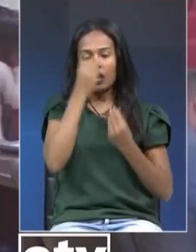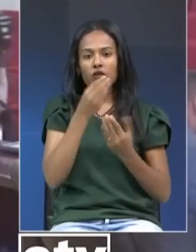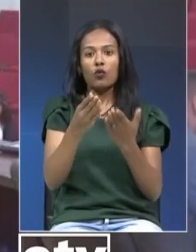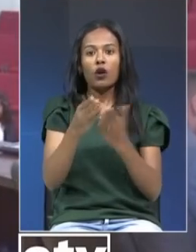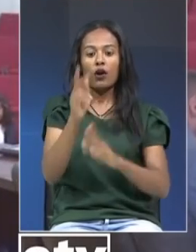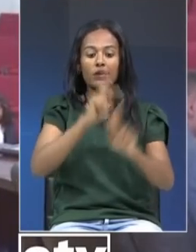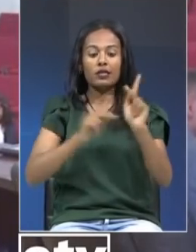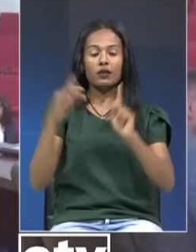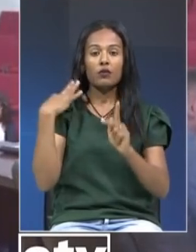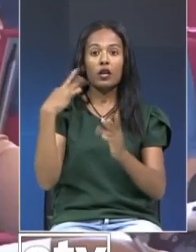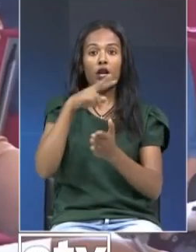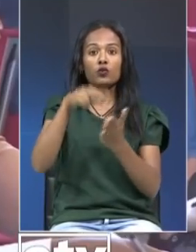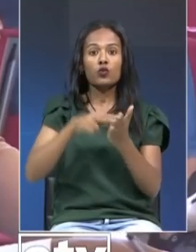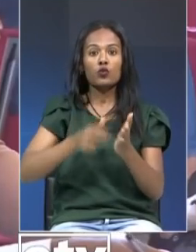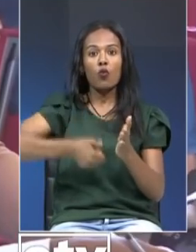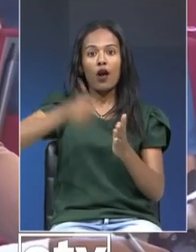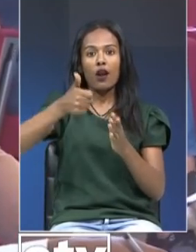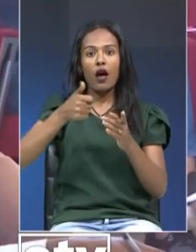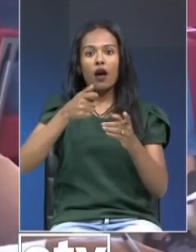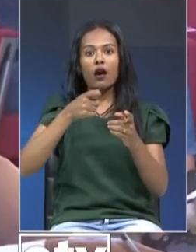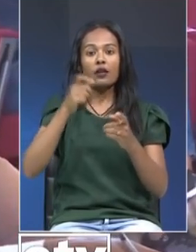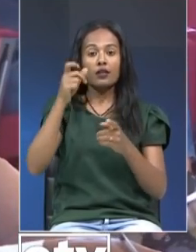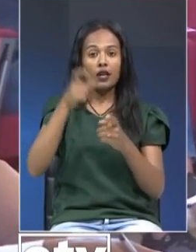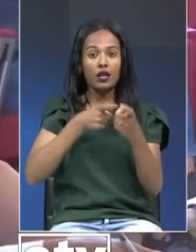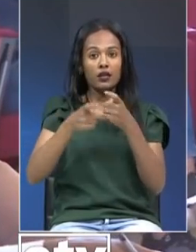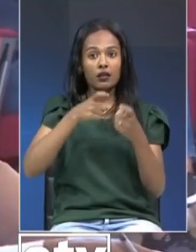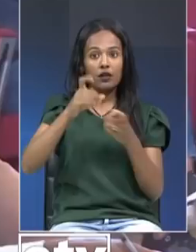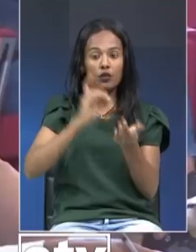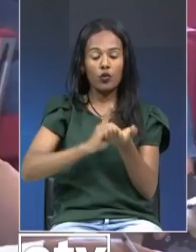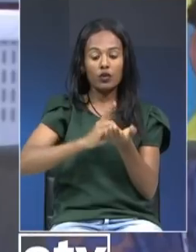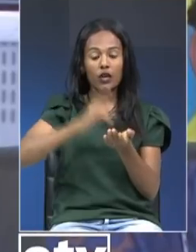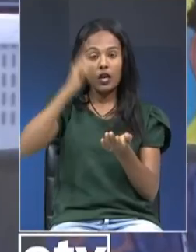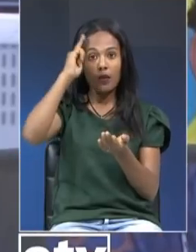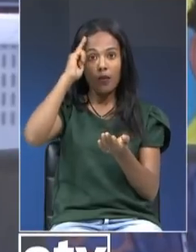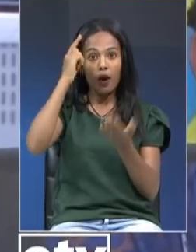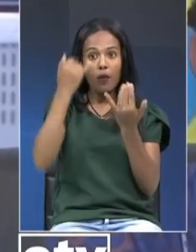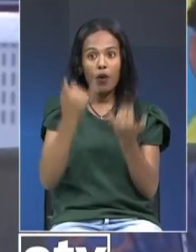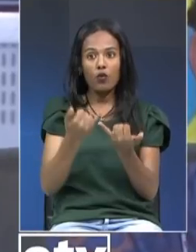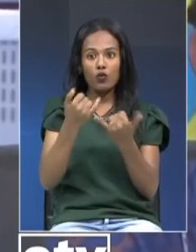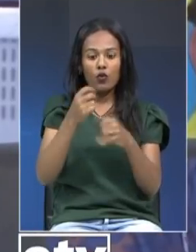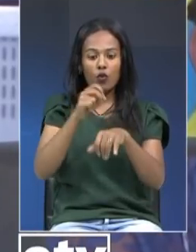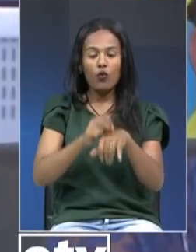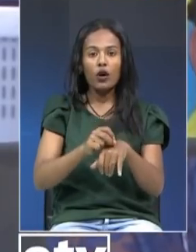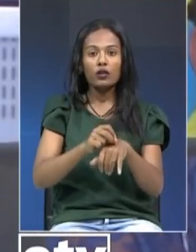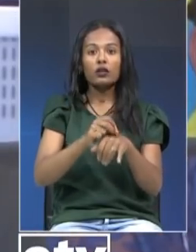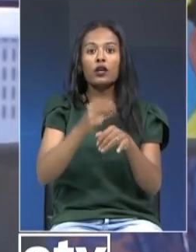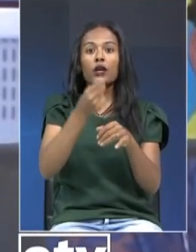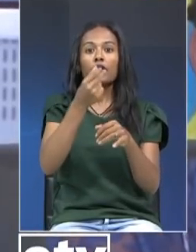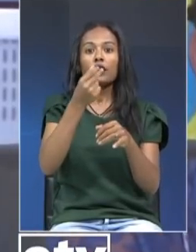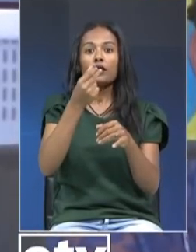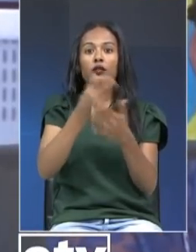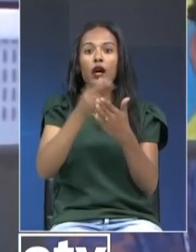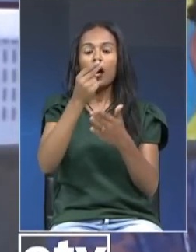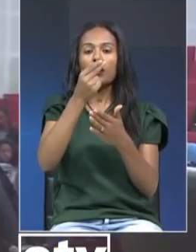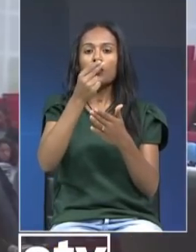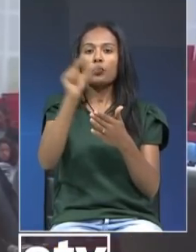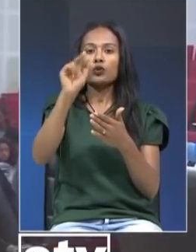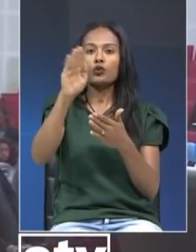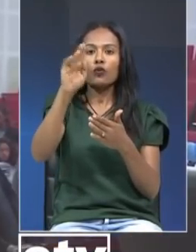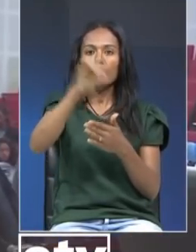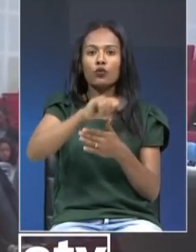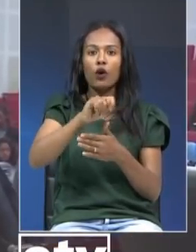ጤና ኢንስቲትዩት ዋና ዲሬክተር ዶክተር ኤባ ባተ እንደገለጹት በአሁኑ ወቅት ቢሾፍቱ አካባቢ የሚገኝ ናዲክ